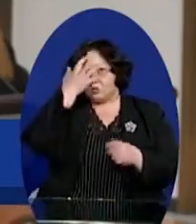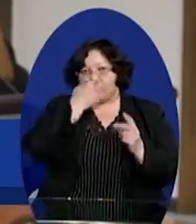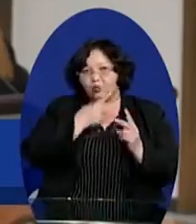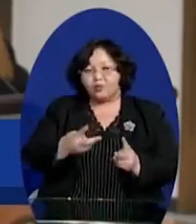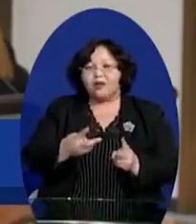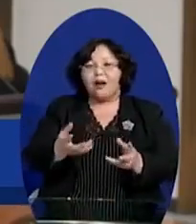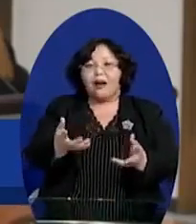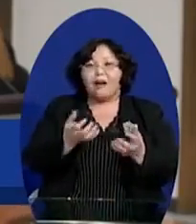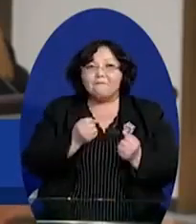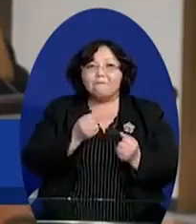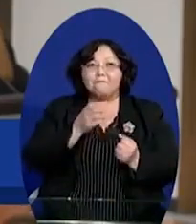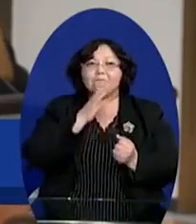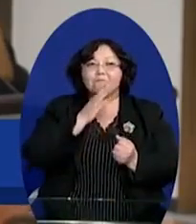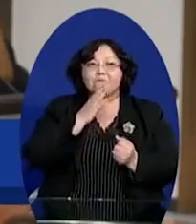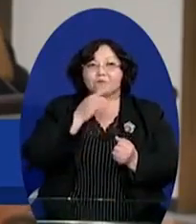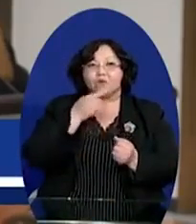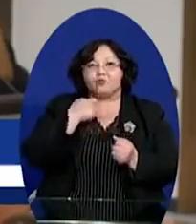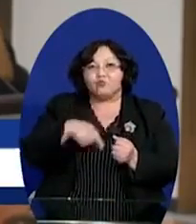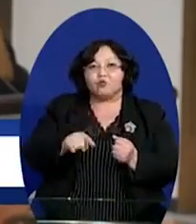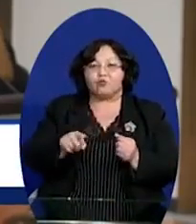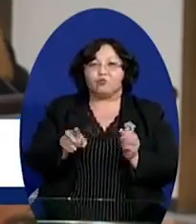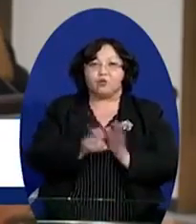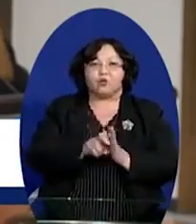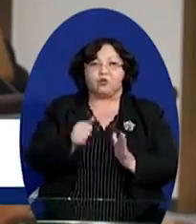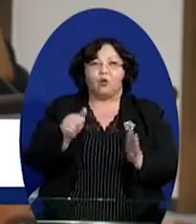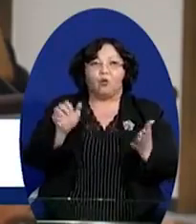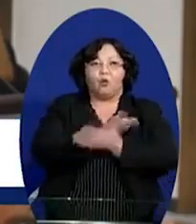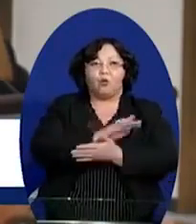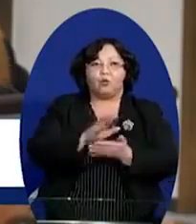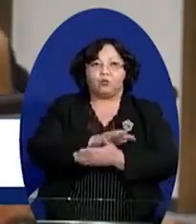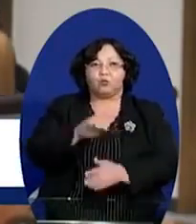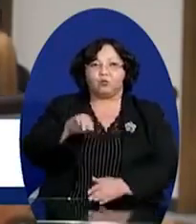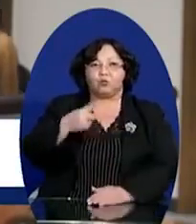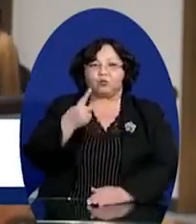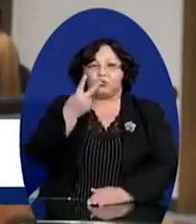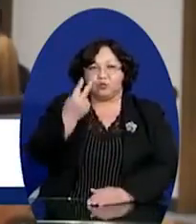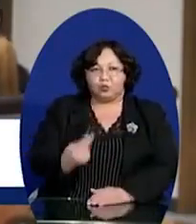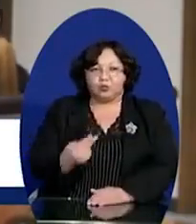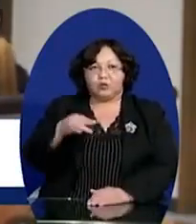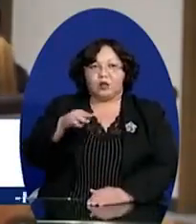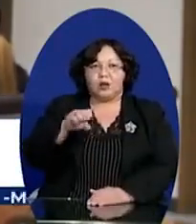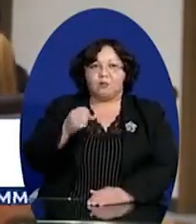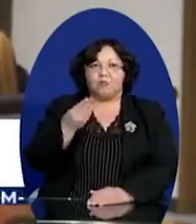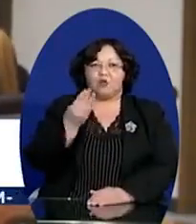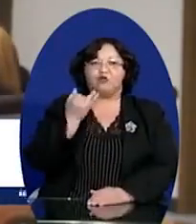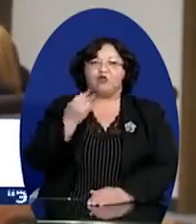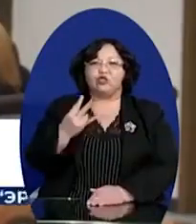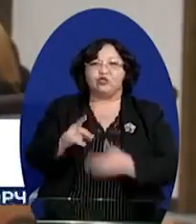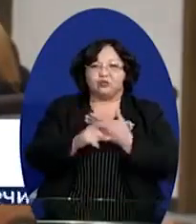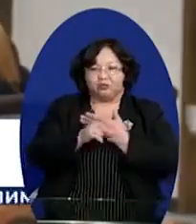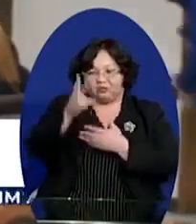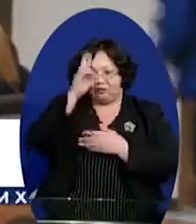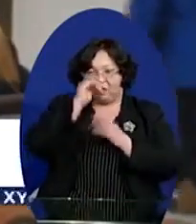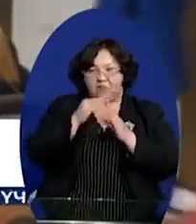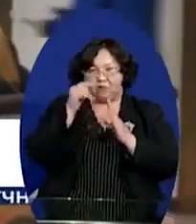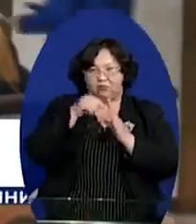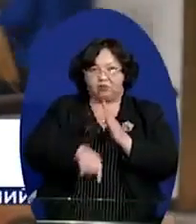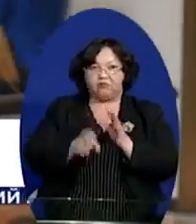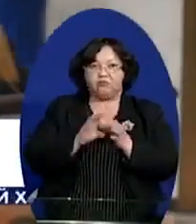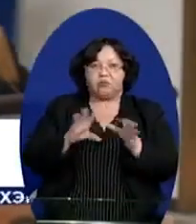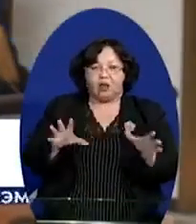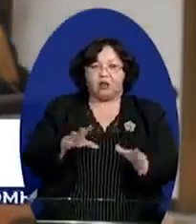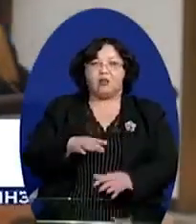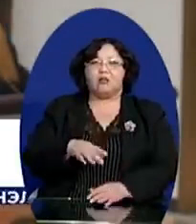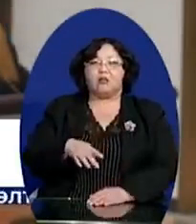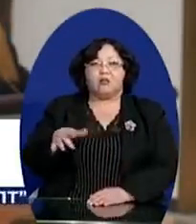илүү ойртуулах шугамар за хурдан төс машиныг за Сөүл хотын консулын хэлтэст байгуулад байна. За ингэснээр иргэд тухайн машинаас